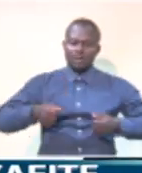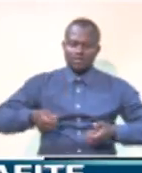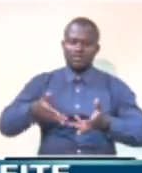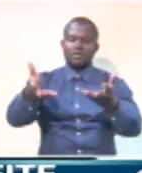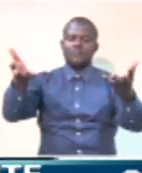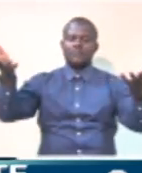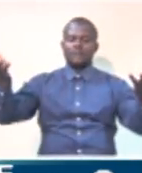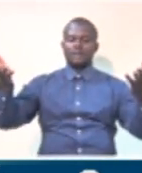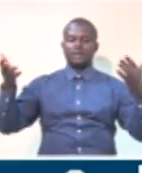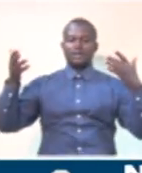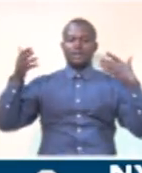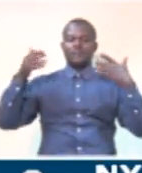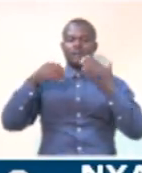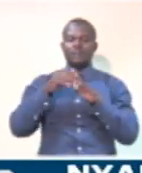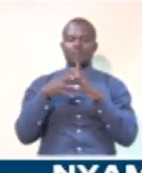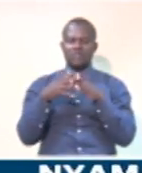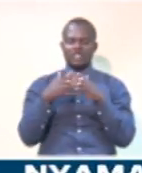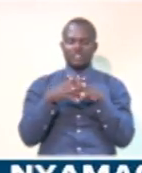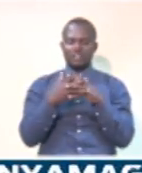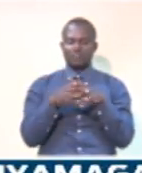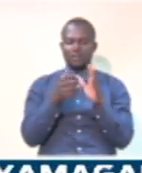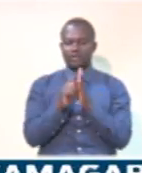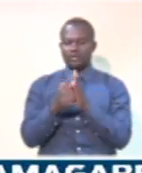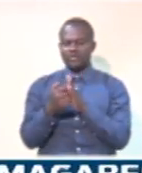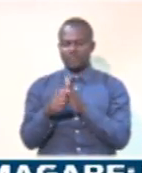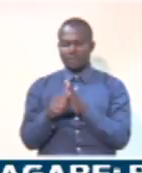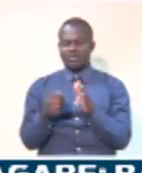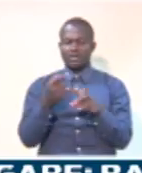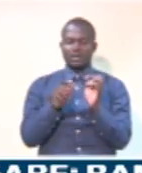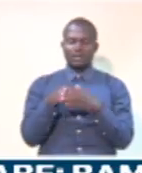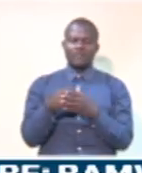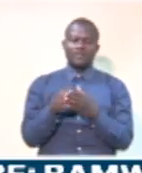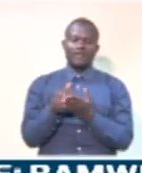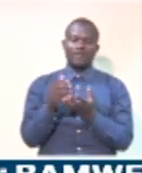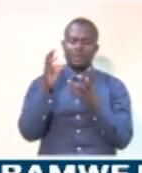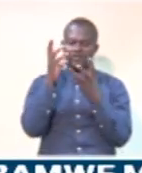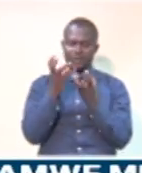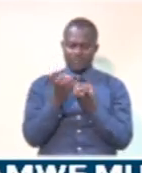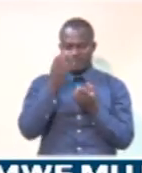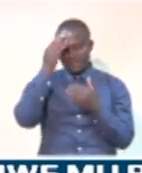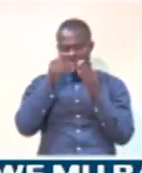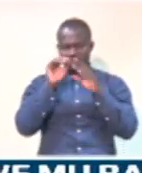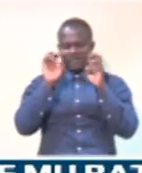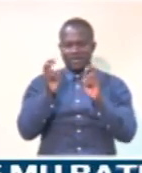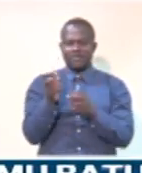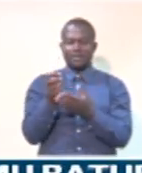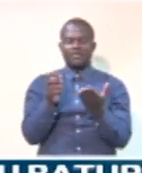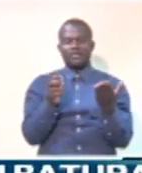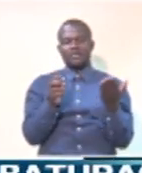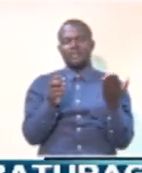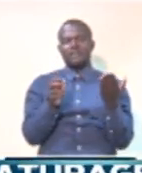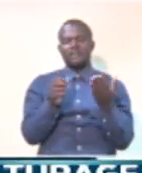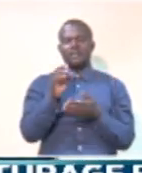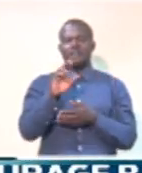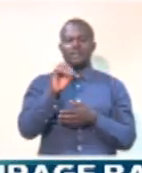bw'imyaka, amamashini ashobora guhungura ibinyampeke ndetse akanabyumisha. Kubera ko ubworozi